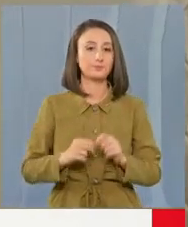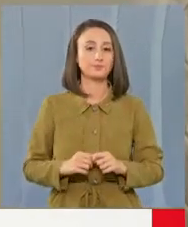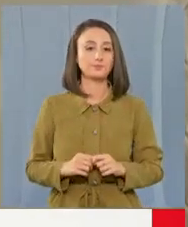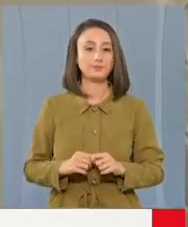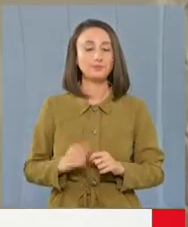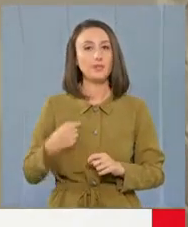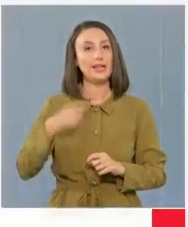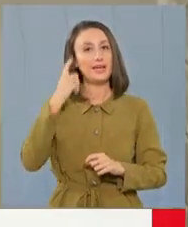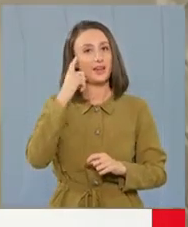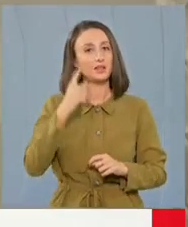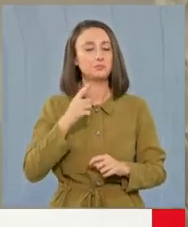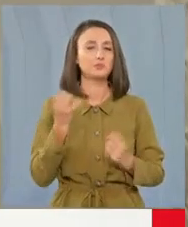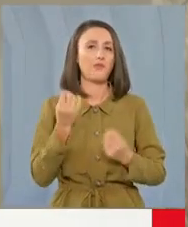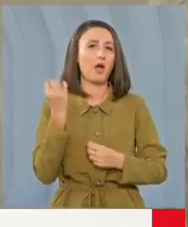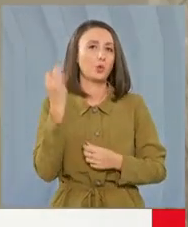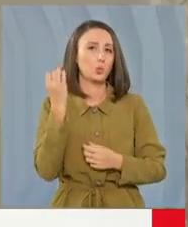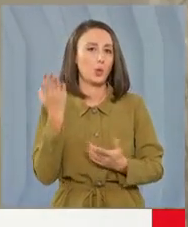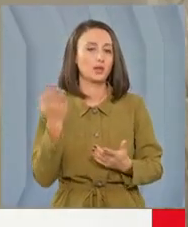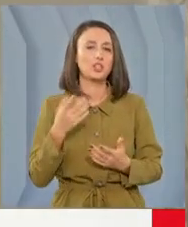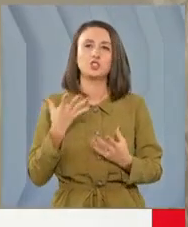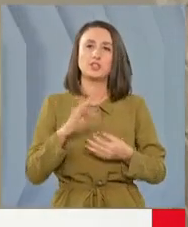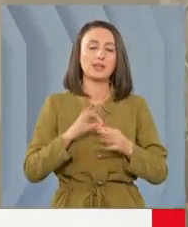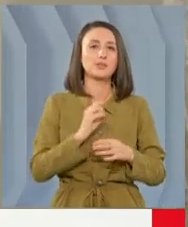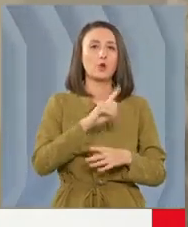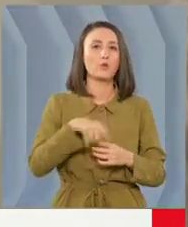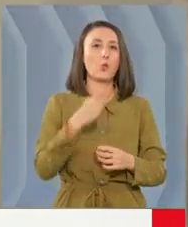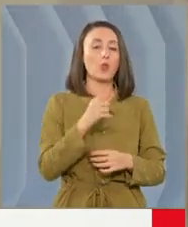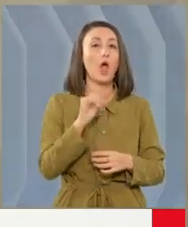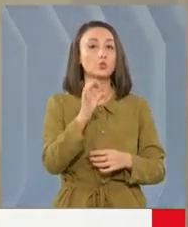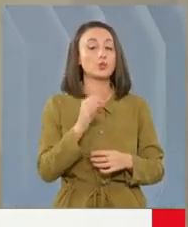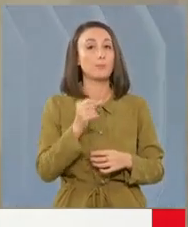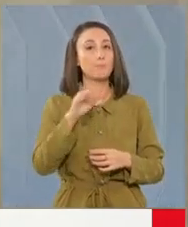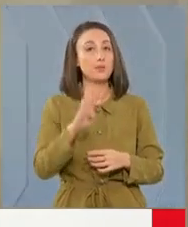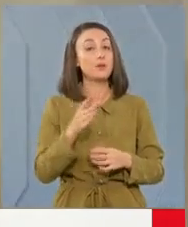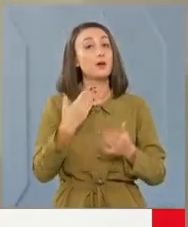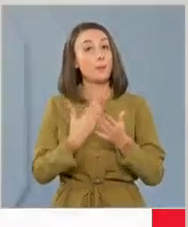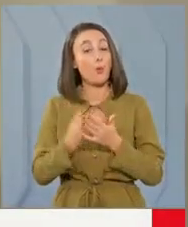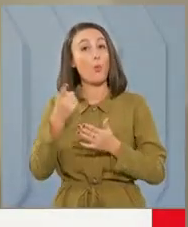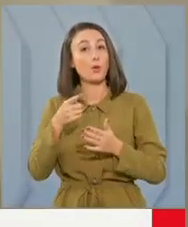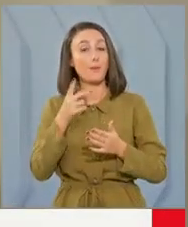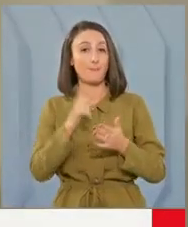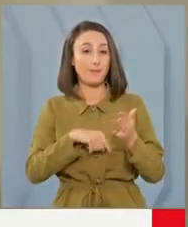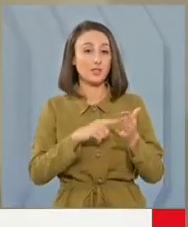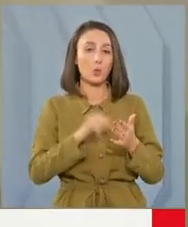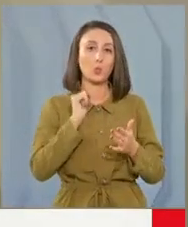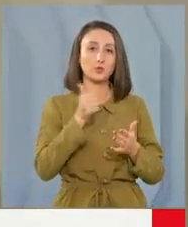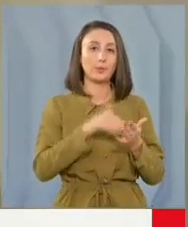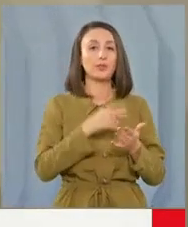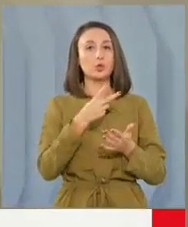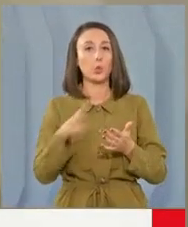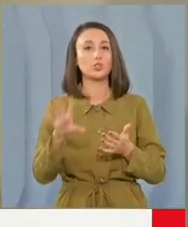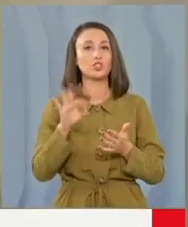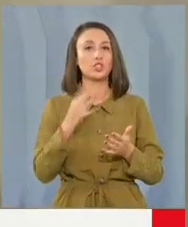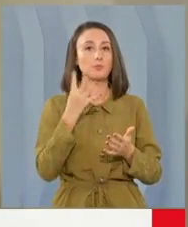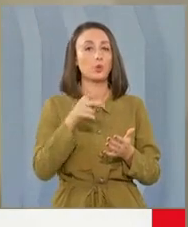Pe de altă parte, le consideră un fleac. Ce e 0,1% din PIB? Păi este că acolo pensia medie e 11.254